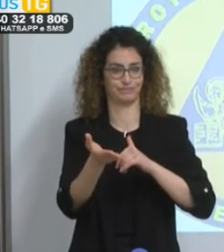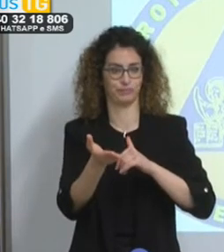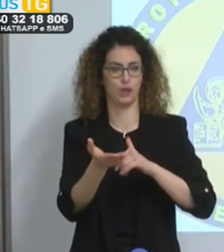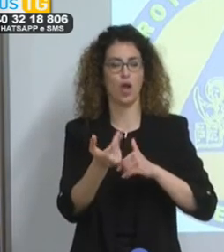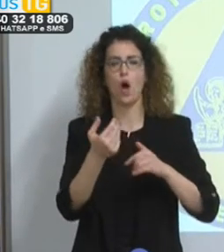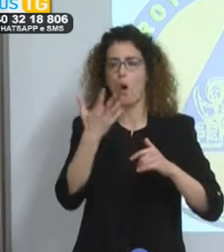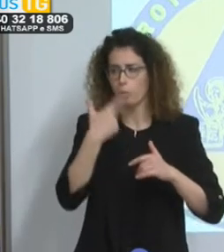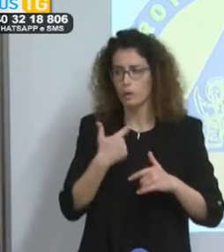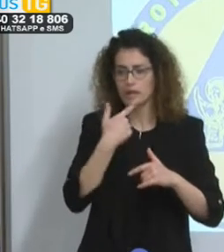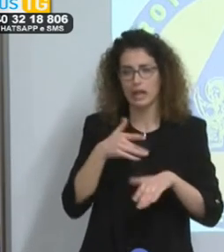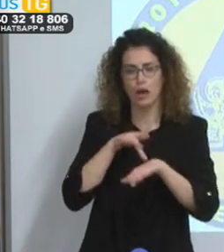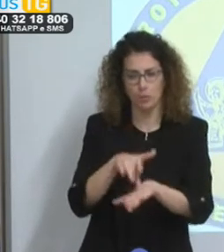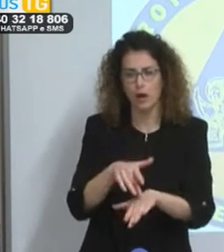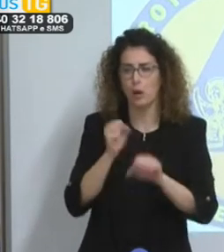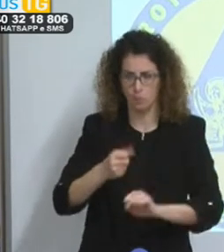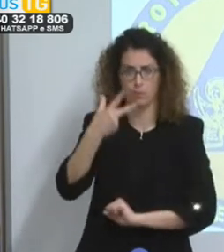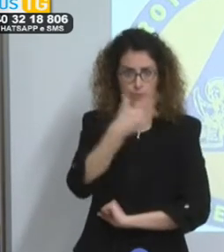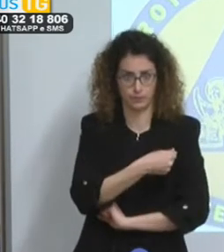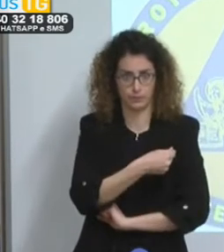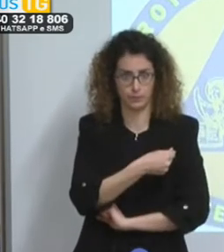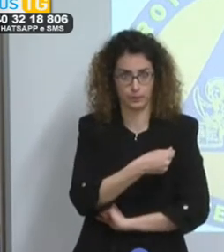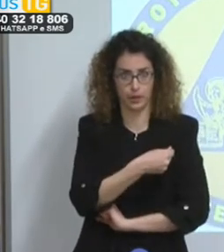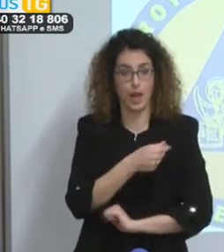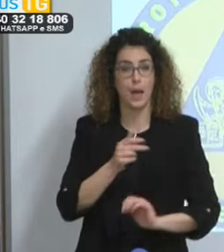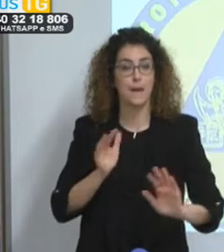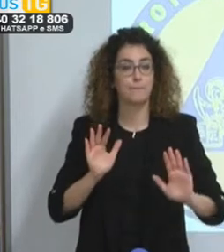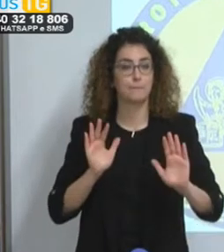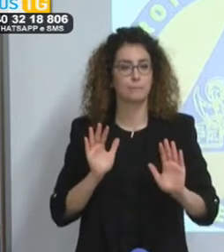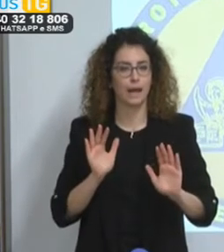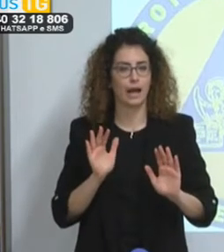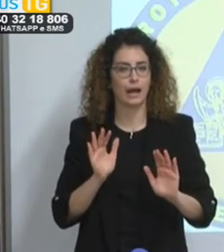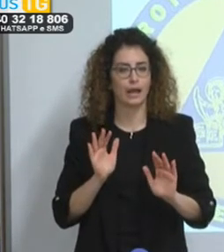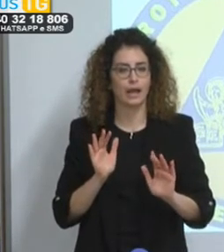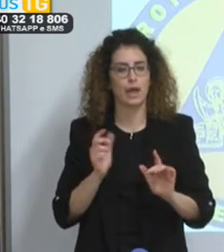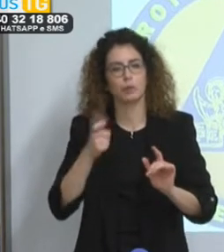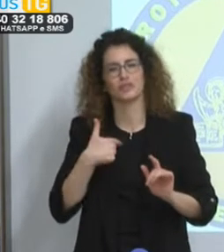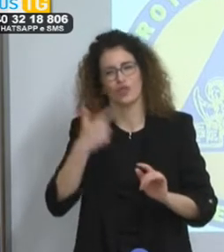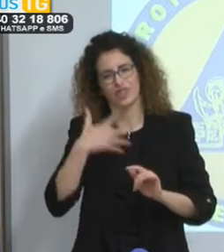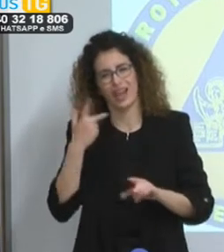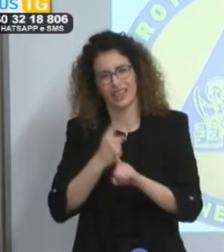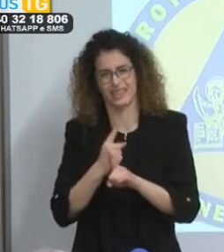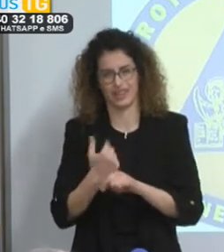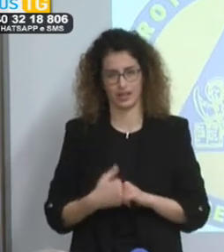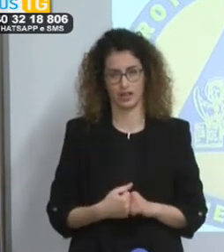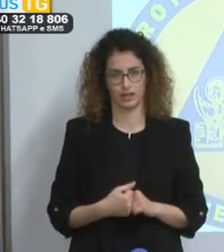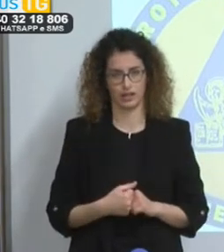l'iniezione all'accompagnatore, ma la facciamo sapendo che dobbiamo farla.